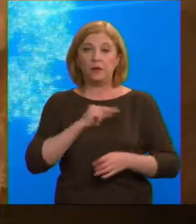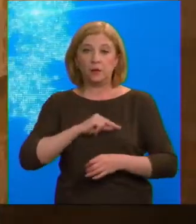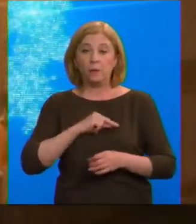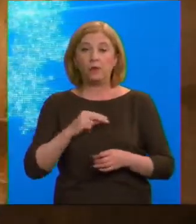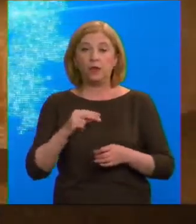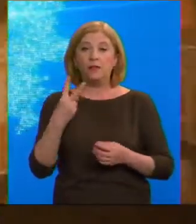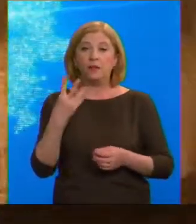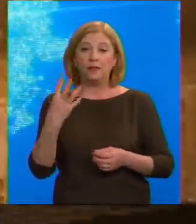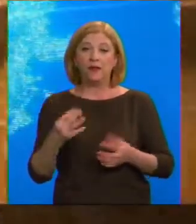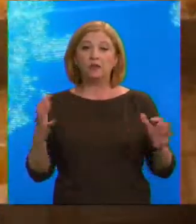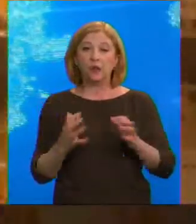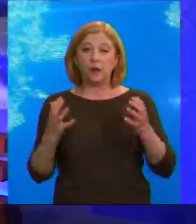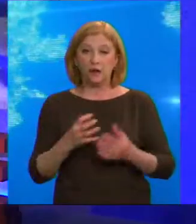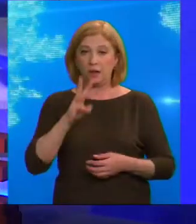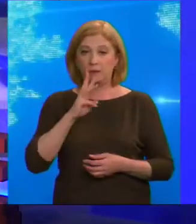сохранением зарплаты.